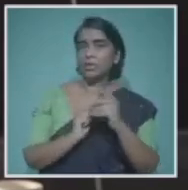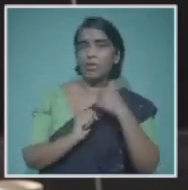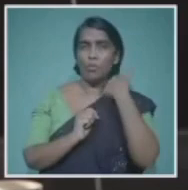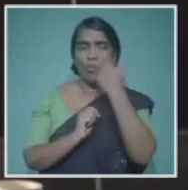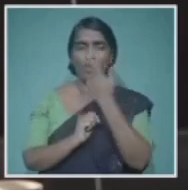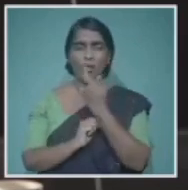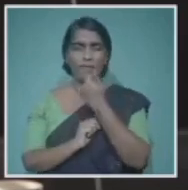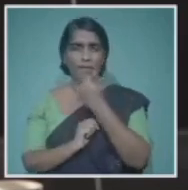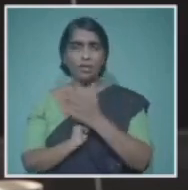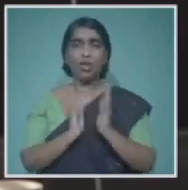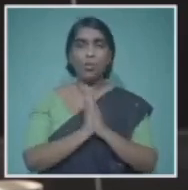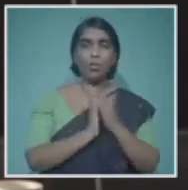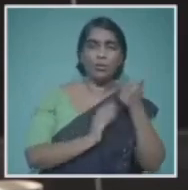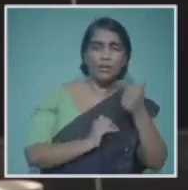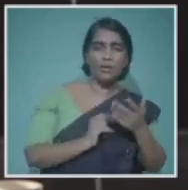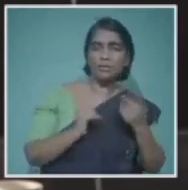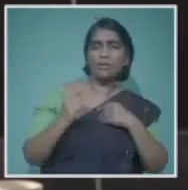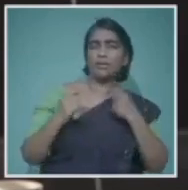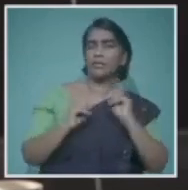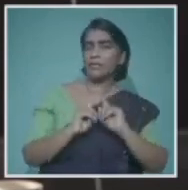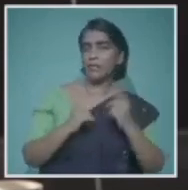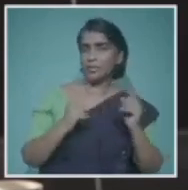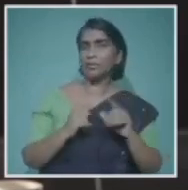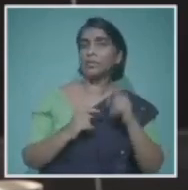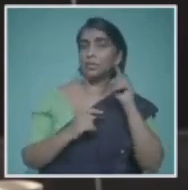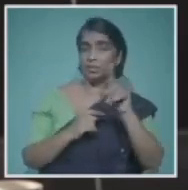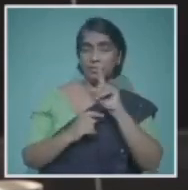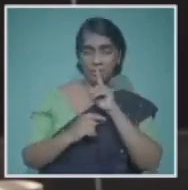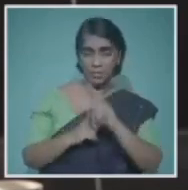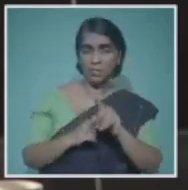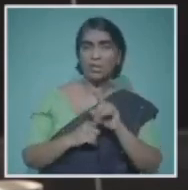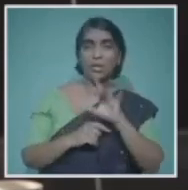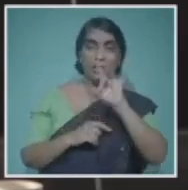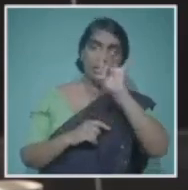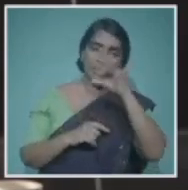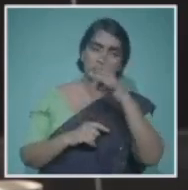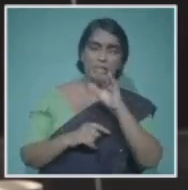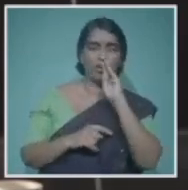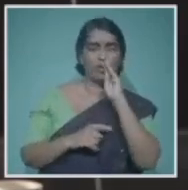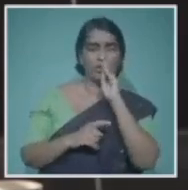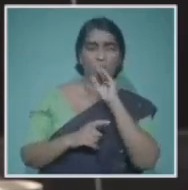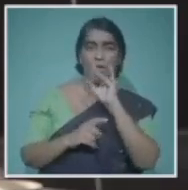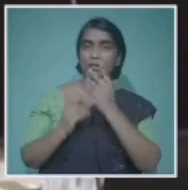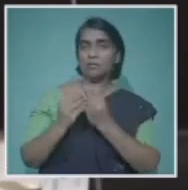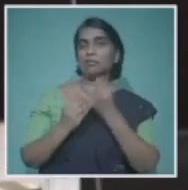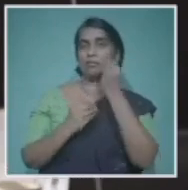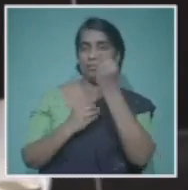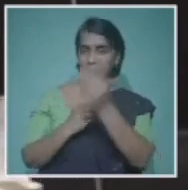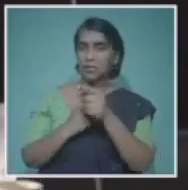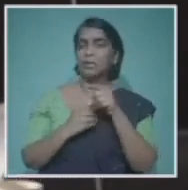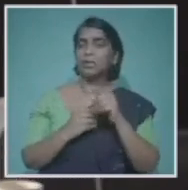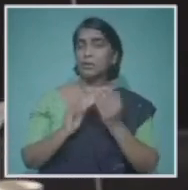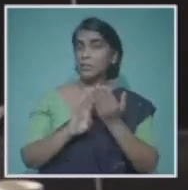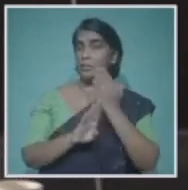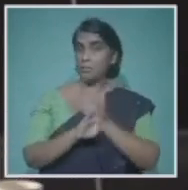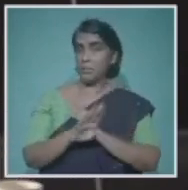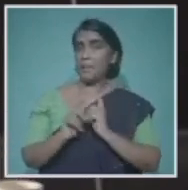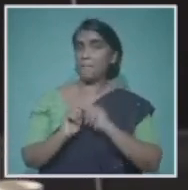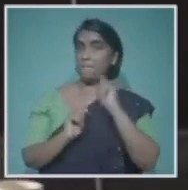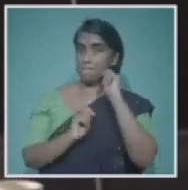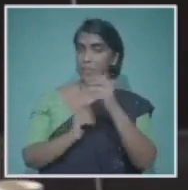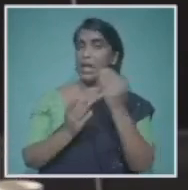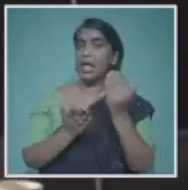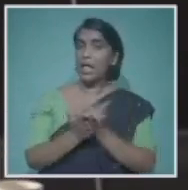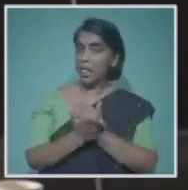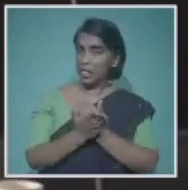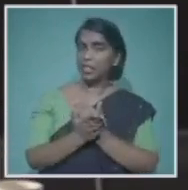අගය සහ පොත් අගය අතර වෙනසක් කියලා. ඔබතුමා කිව්වා 100ක් ගත්තොත් යම්කිසි ප්‍රමාණයක් දෙන්න වෙනවා. ඒක කලින්ම ගෙවනවා. ඉතුරු